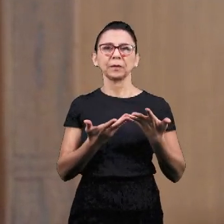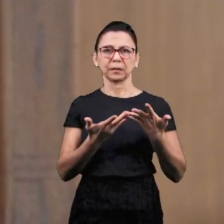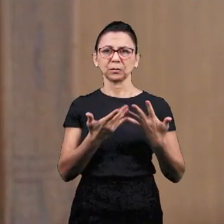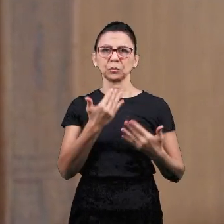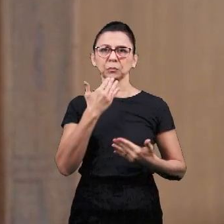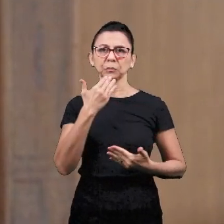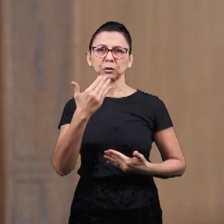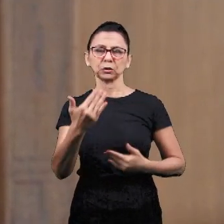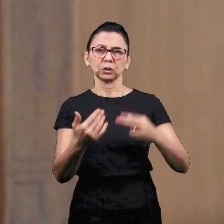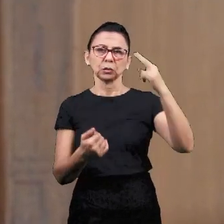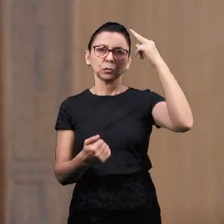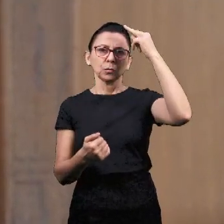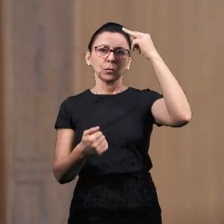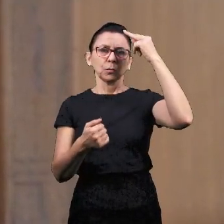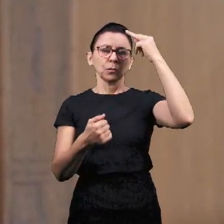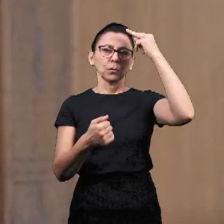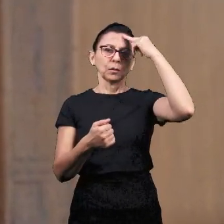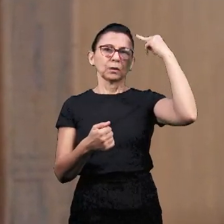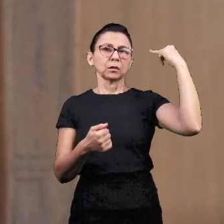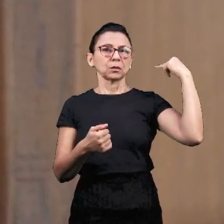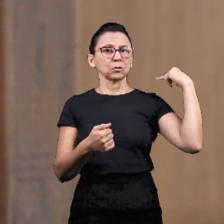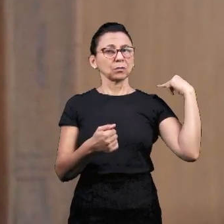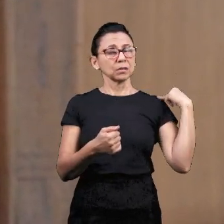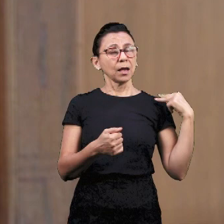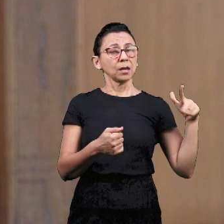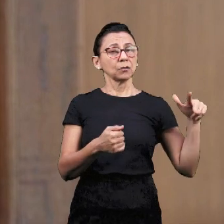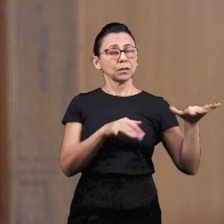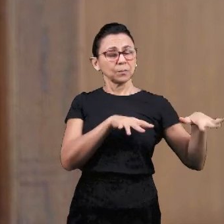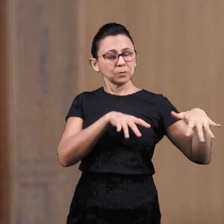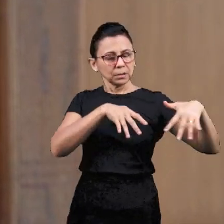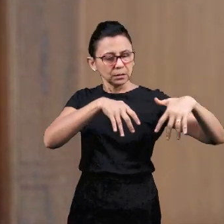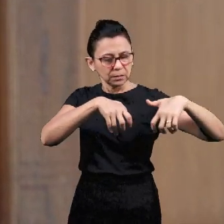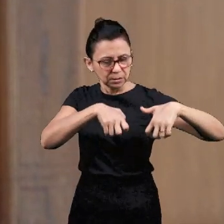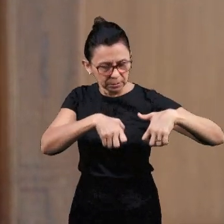son rameau. C'était sa réponse. Très bien placée par notre